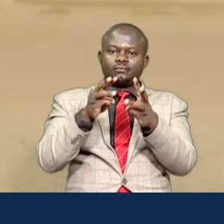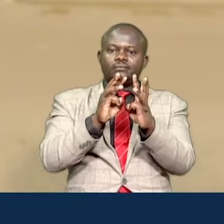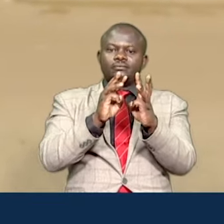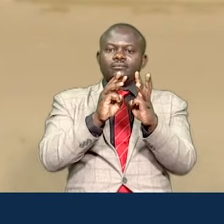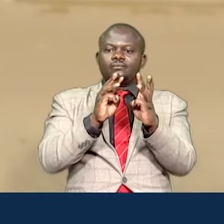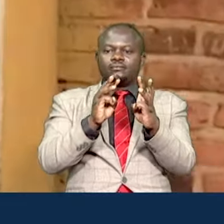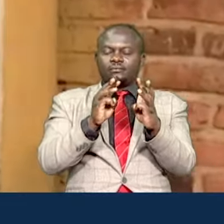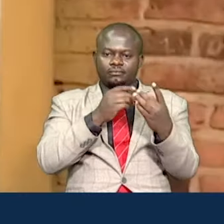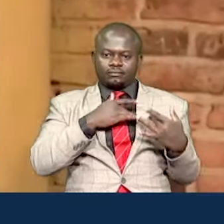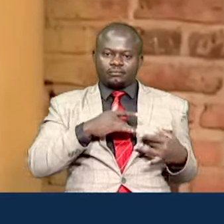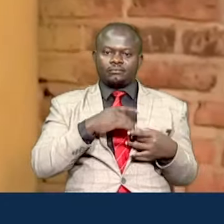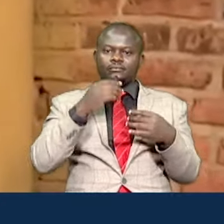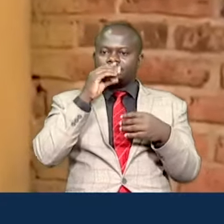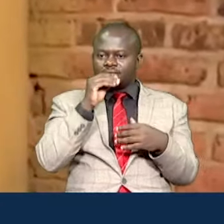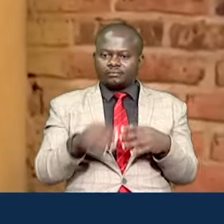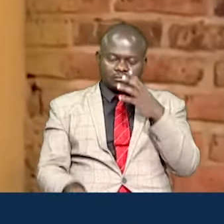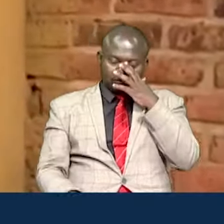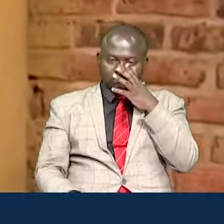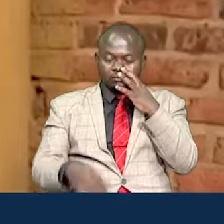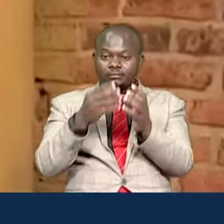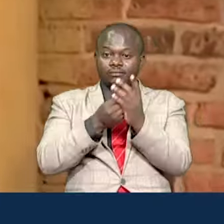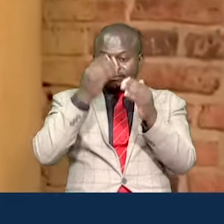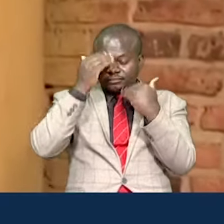wabategeka. Ni igihombo kuko hari n'abantu benshi